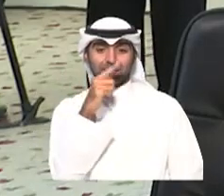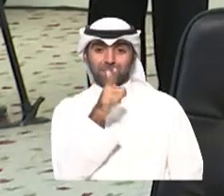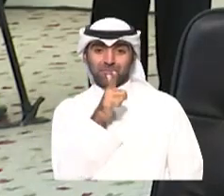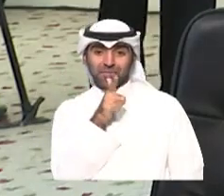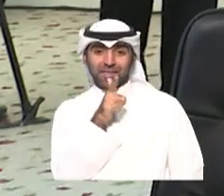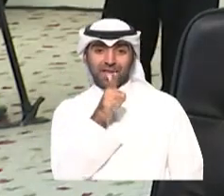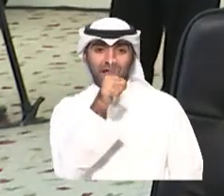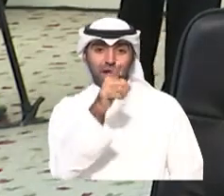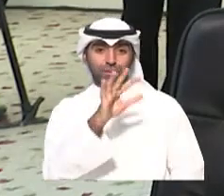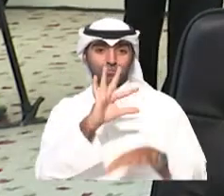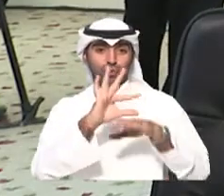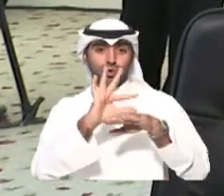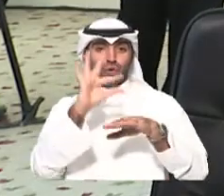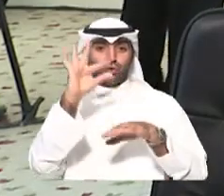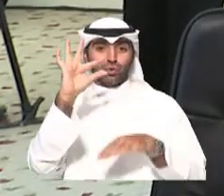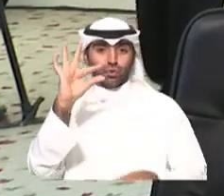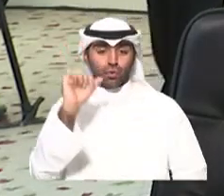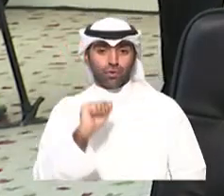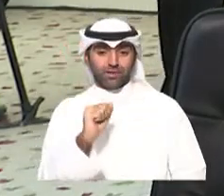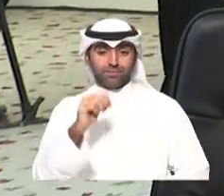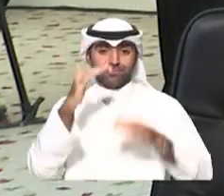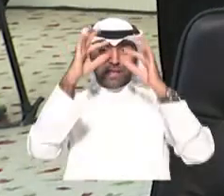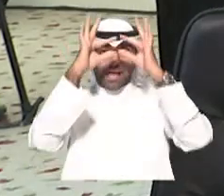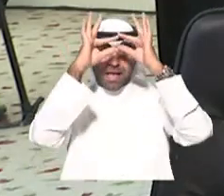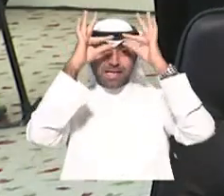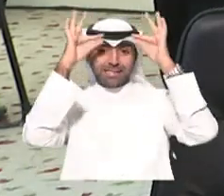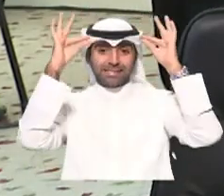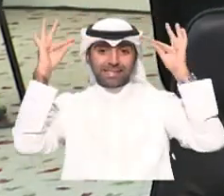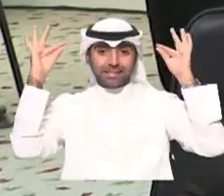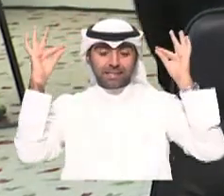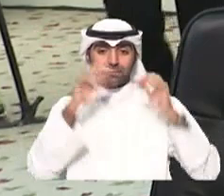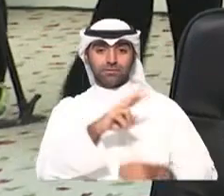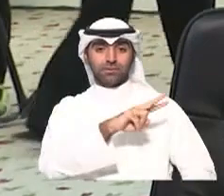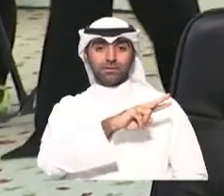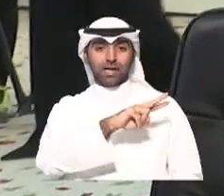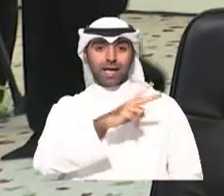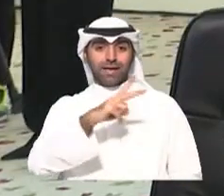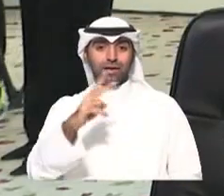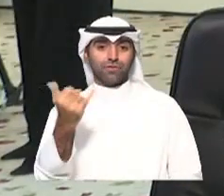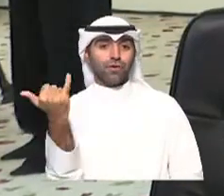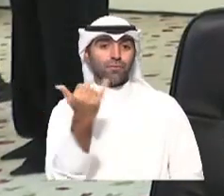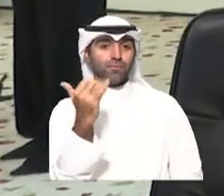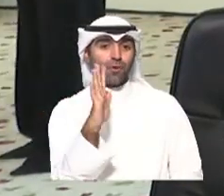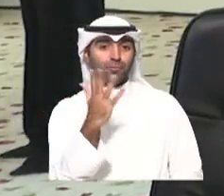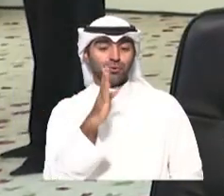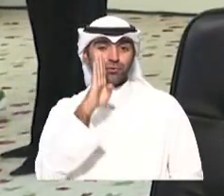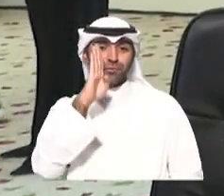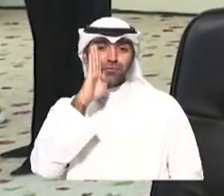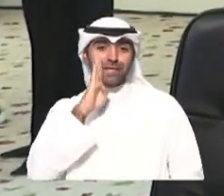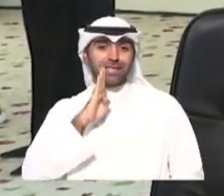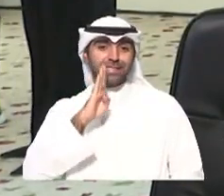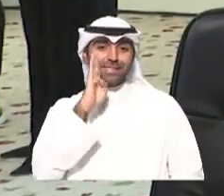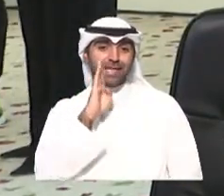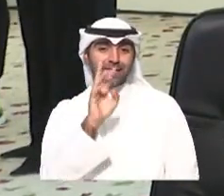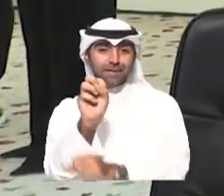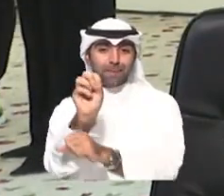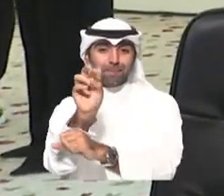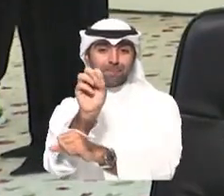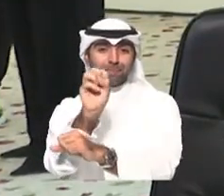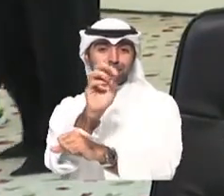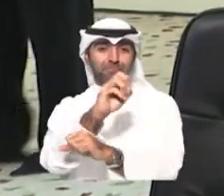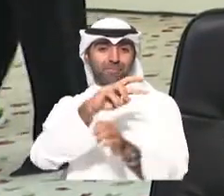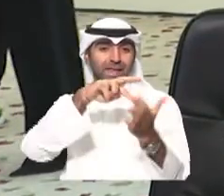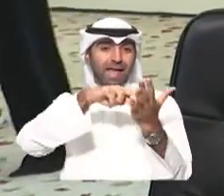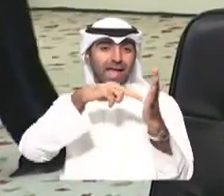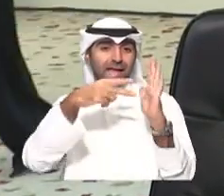تدريب مبسط على العلوم العسكرية وعلى الانضباط العسكري، وتعرف ان كيفية المحافظة على الشؤون العسكرية وحفظ امن